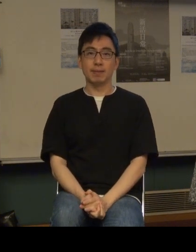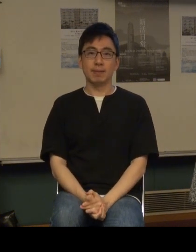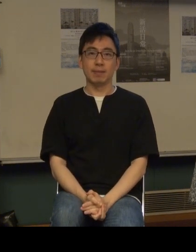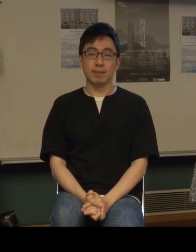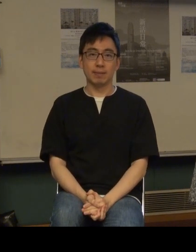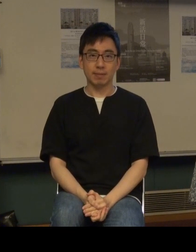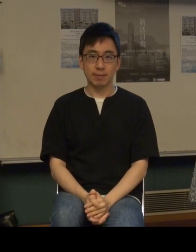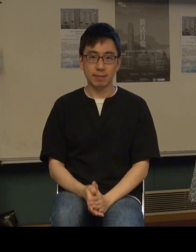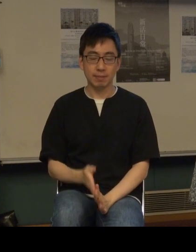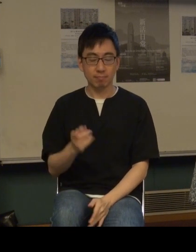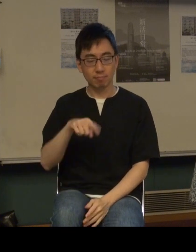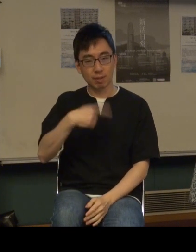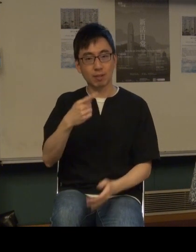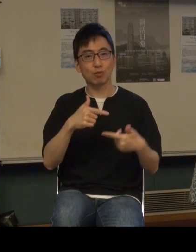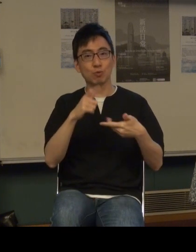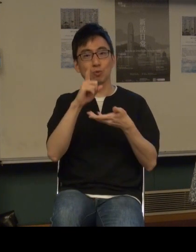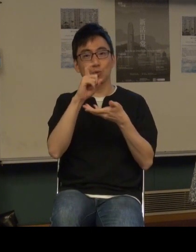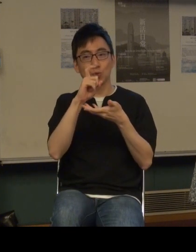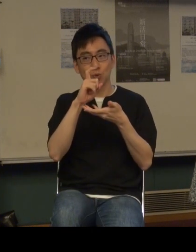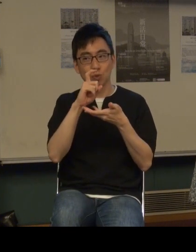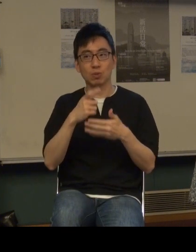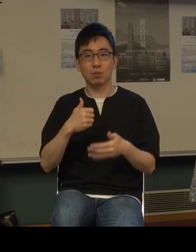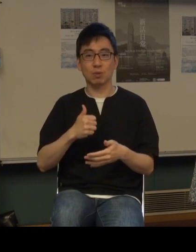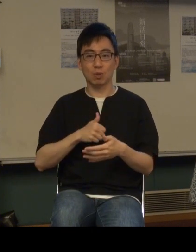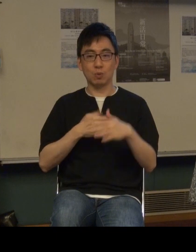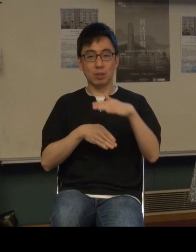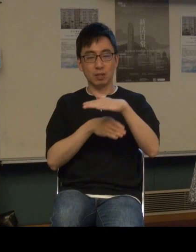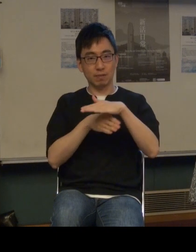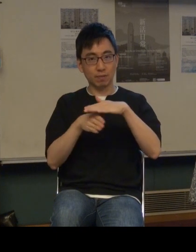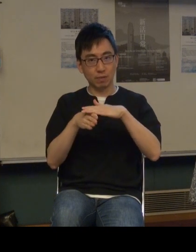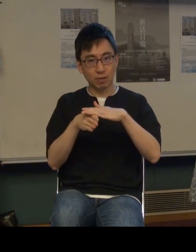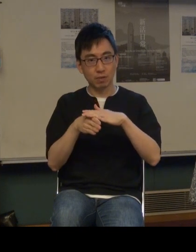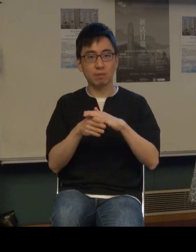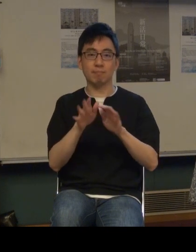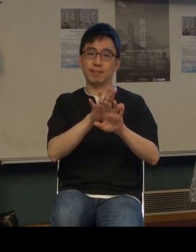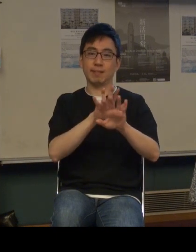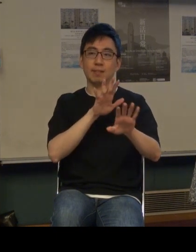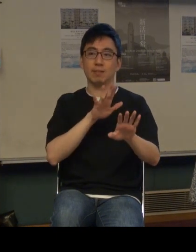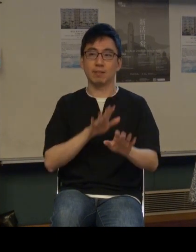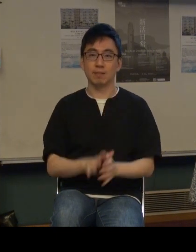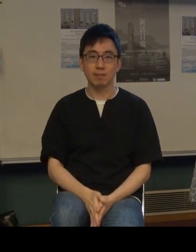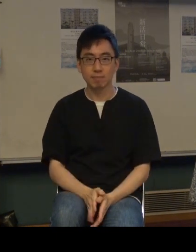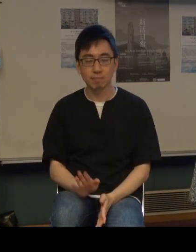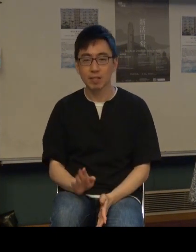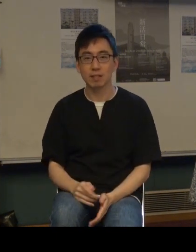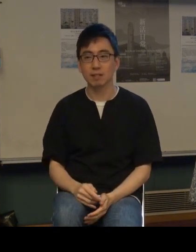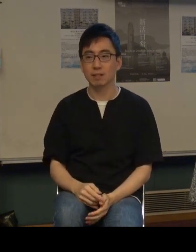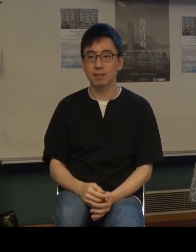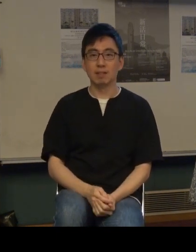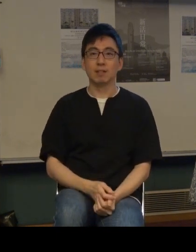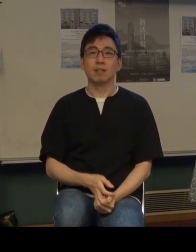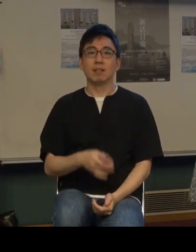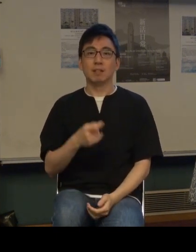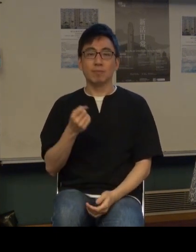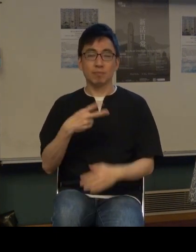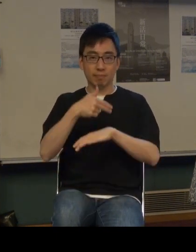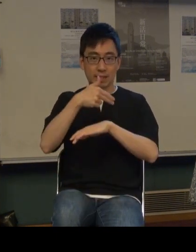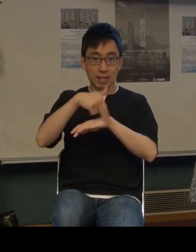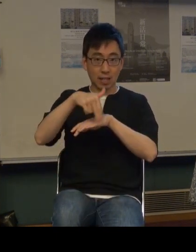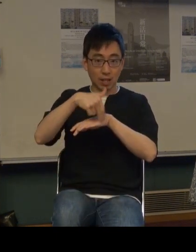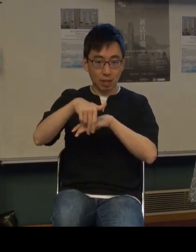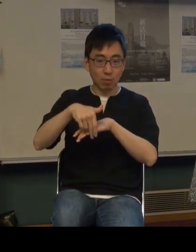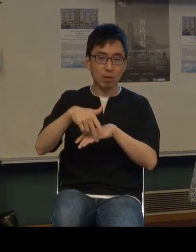咁呢個係另一張相，見到個教員室啦、課室啦，同埋個禮堂。咁個規劃喺個規劃處理上